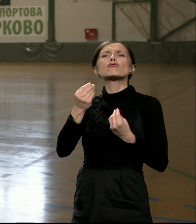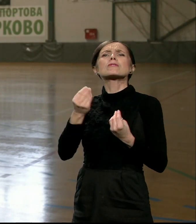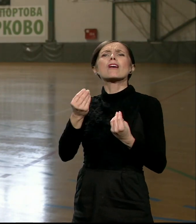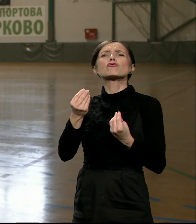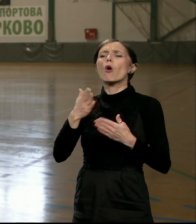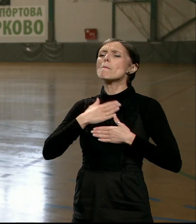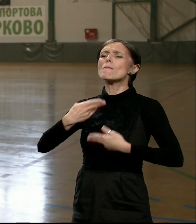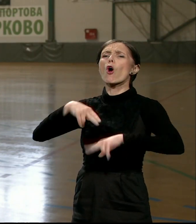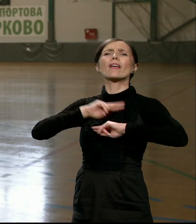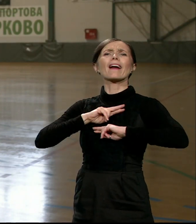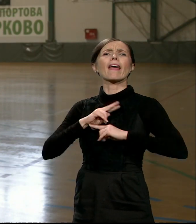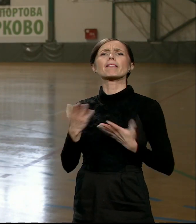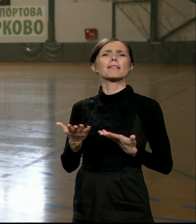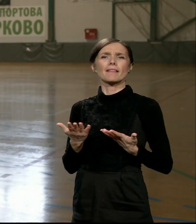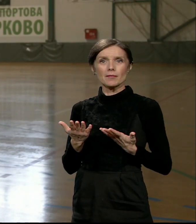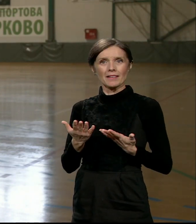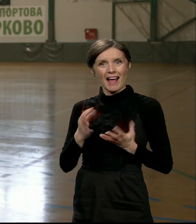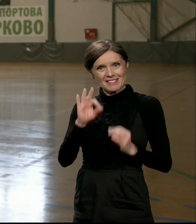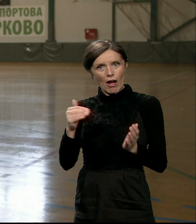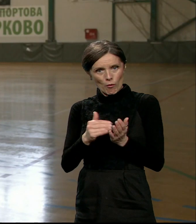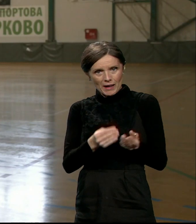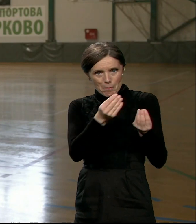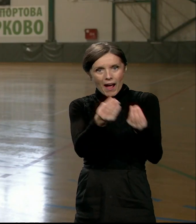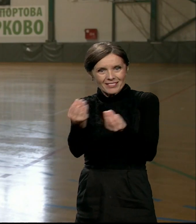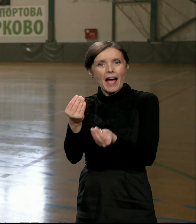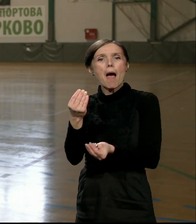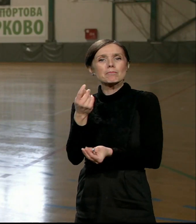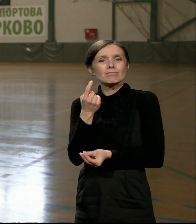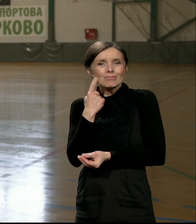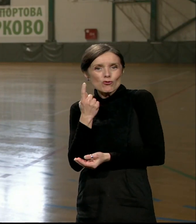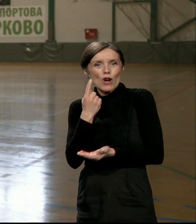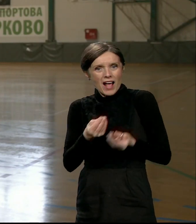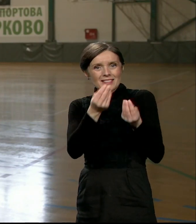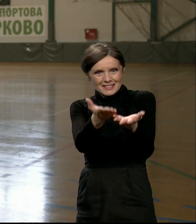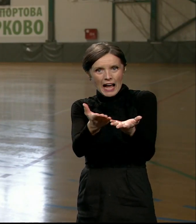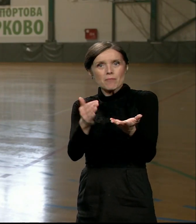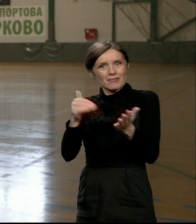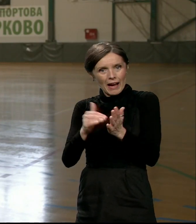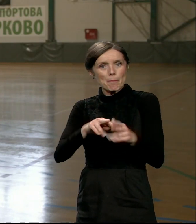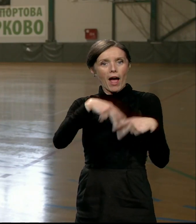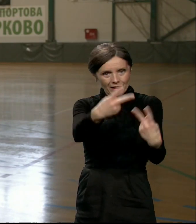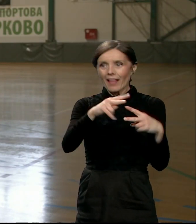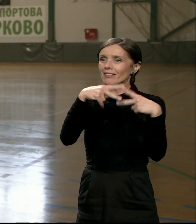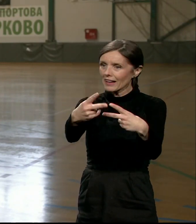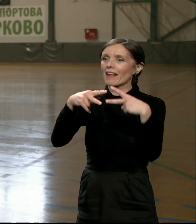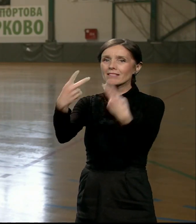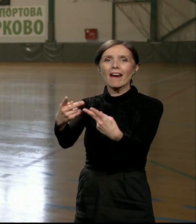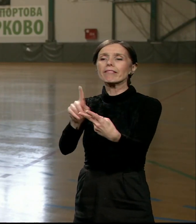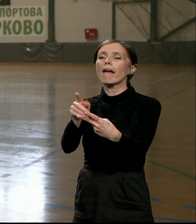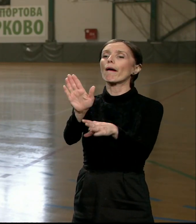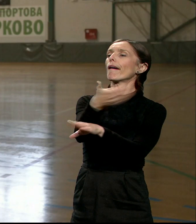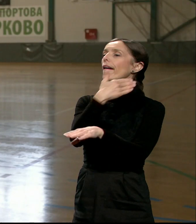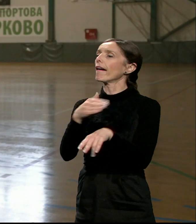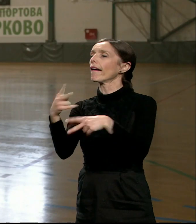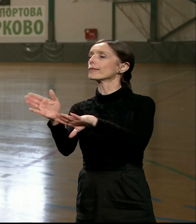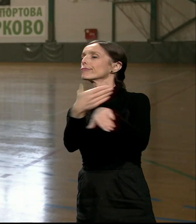šansu, na svakog treba da dođe red, i da kada damo šansu,